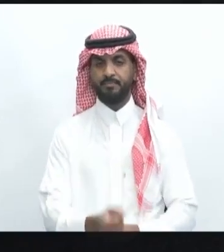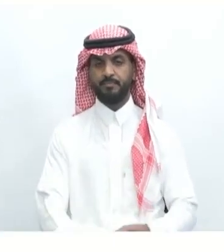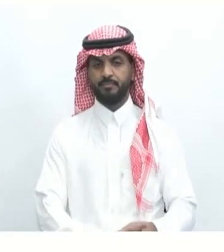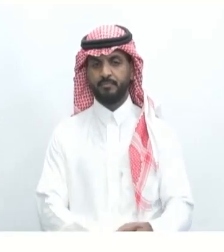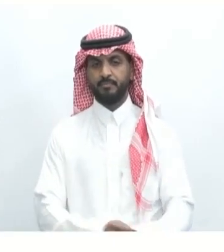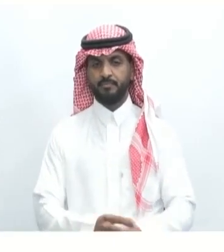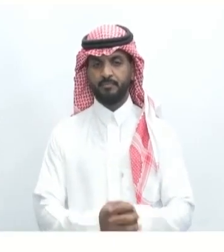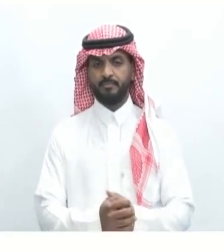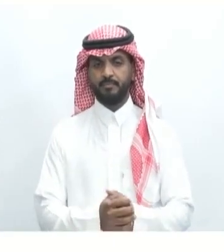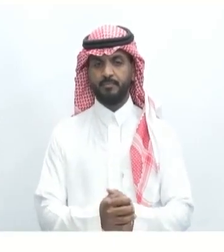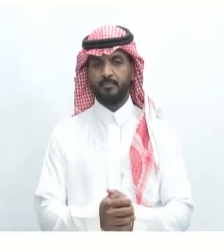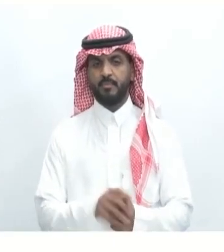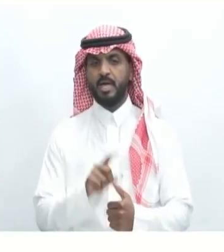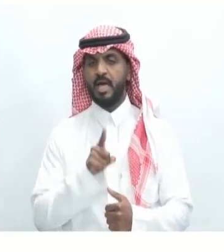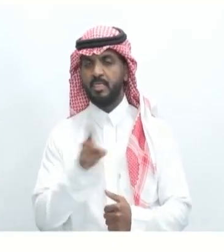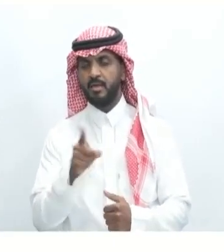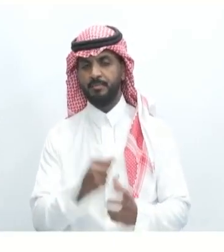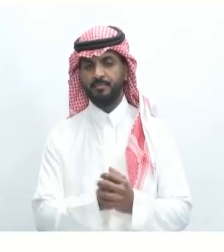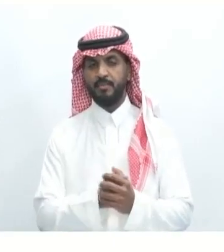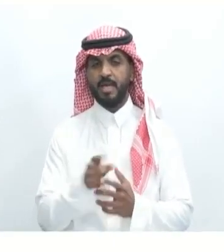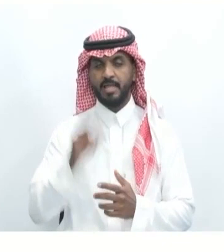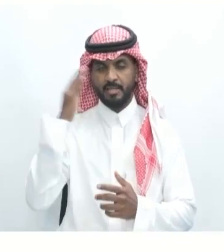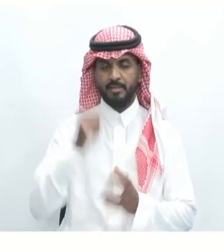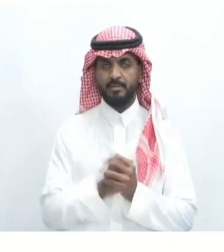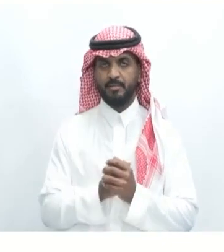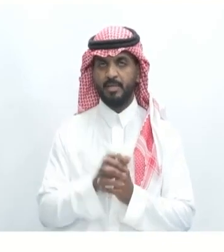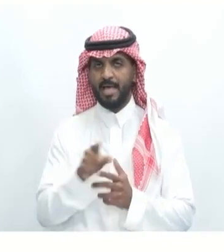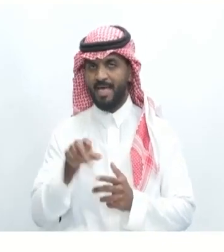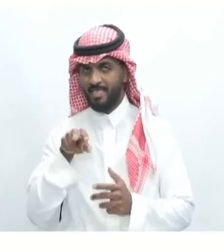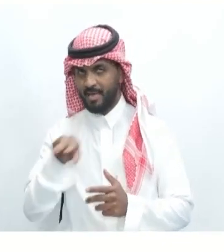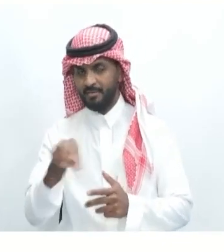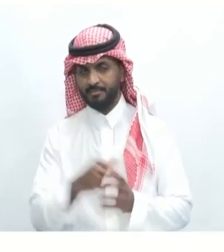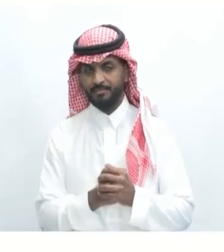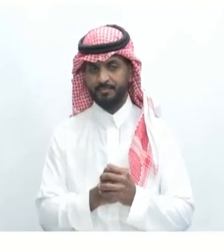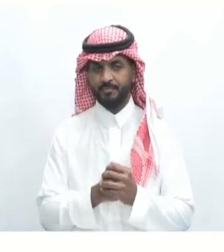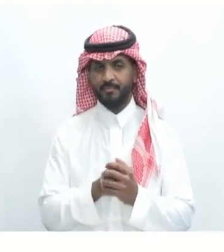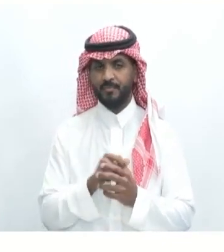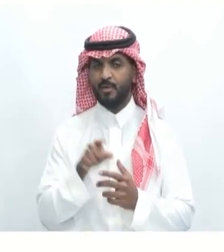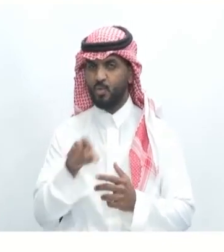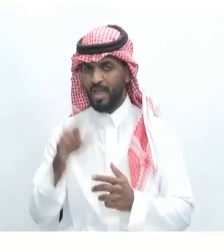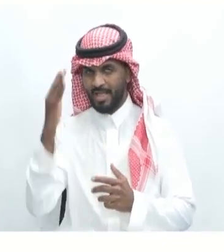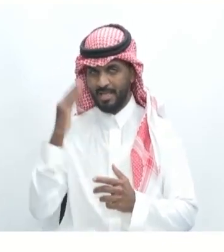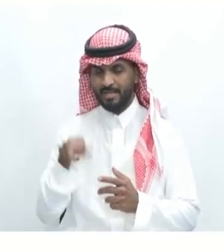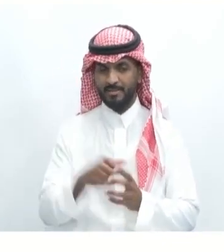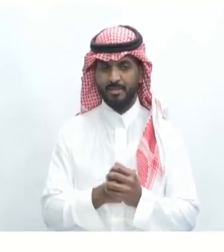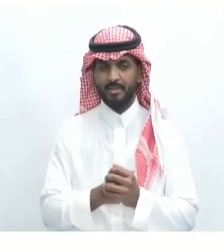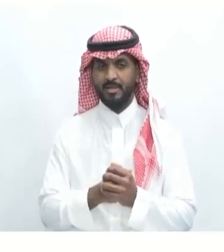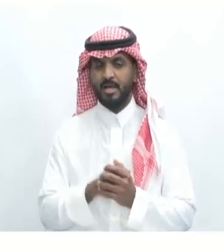هنا هذا هذه هذان هاتان